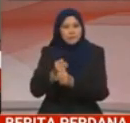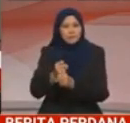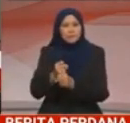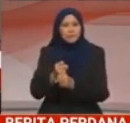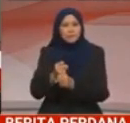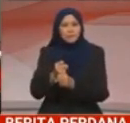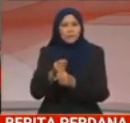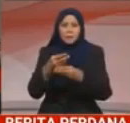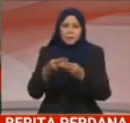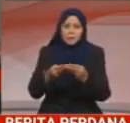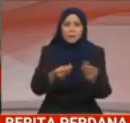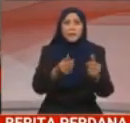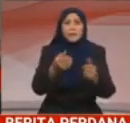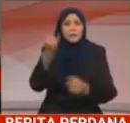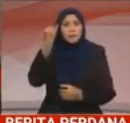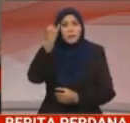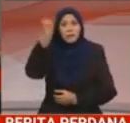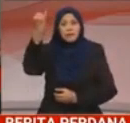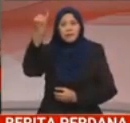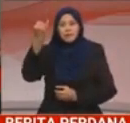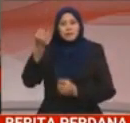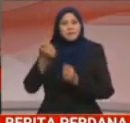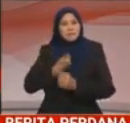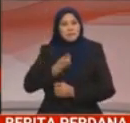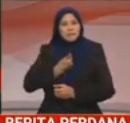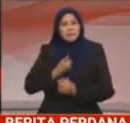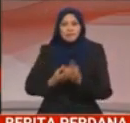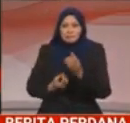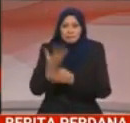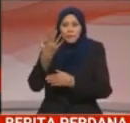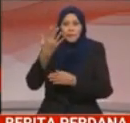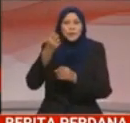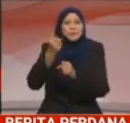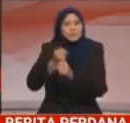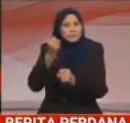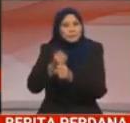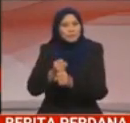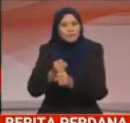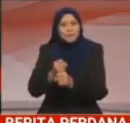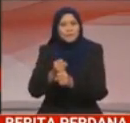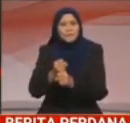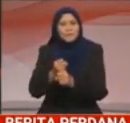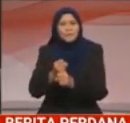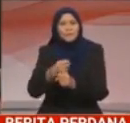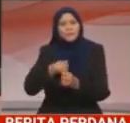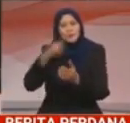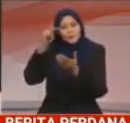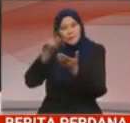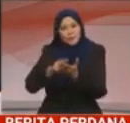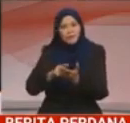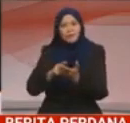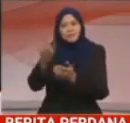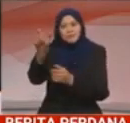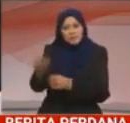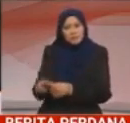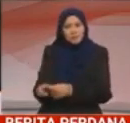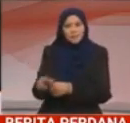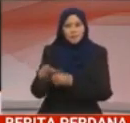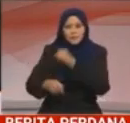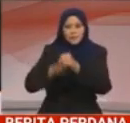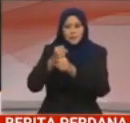Memang kadang-kadang idea itu tercetus daripada arwah itu sendiri. Kiranya saya ni dah kenal arwah ni dah dari